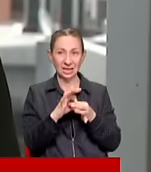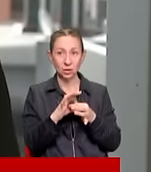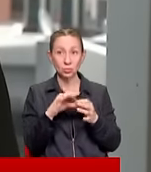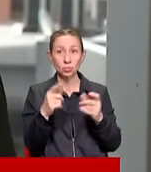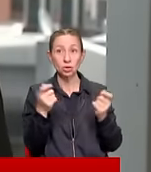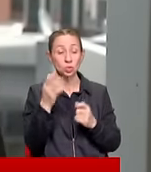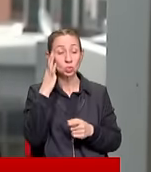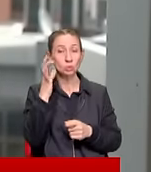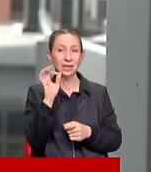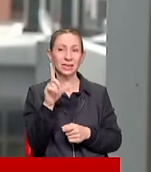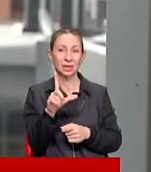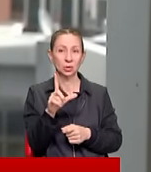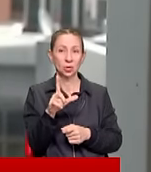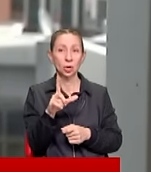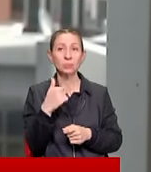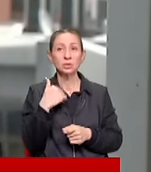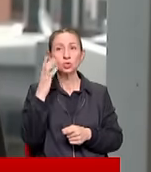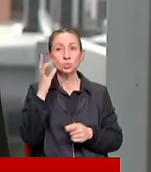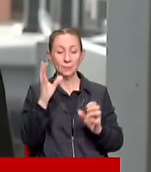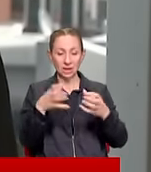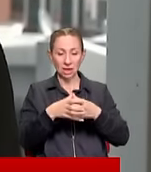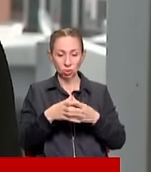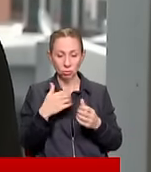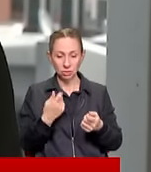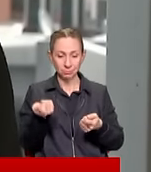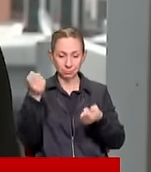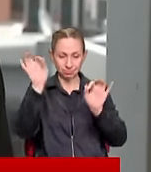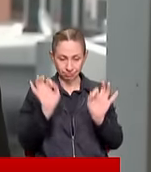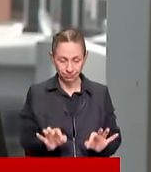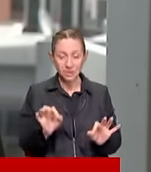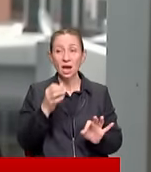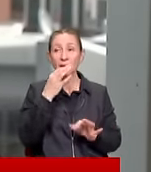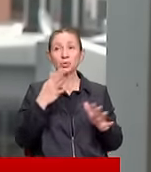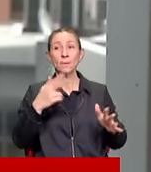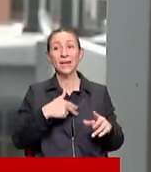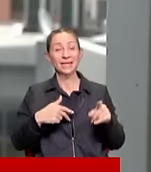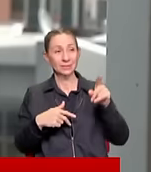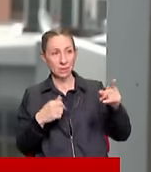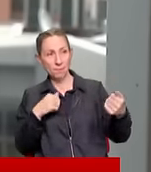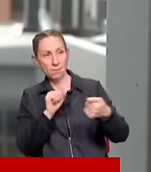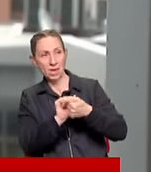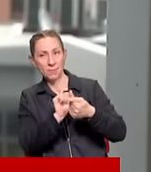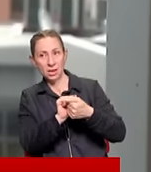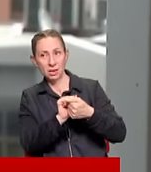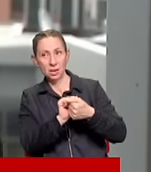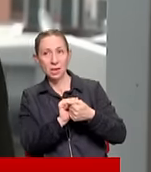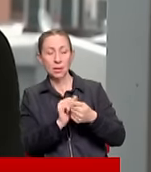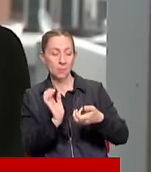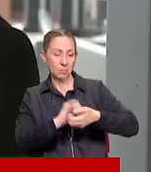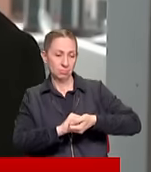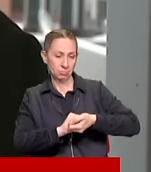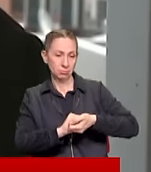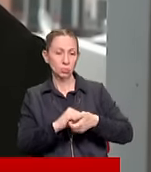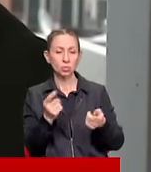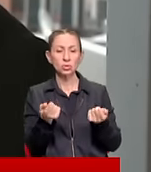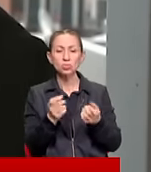Bu işe bir uzmanlık gerektirir. Biz uzman bir kadromuzla geldiğimiz için Ankara Büyükşehir Belediye'mizle birlikte bir olacağız.